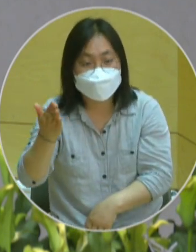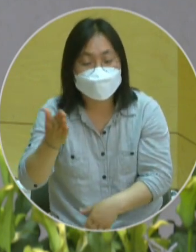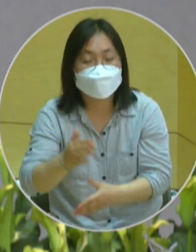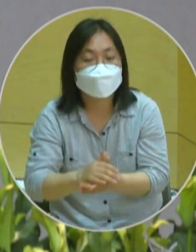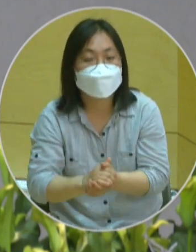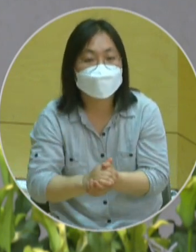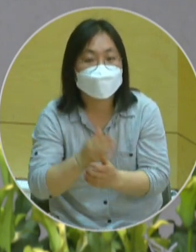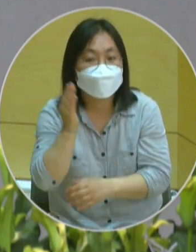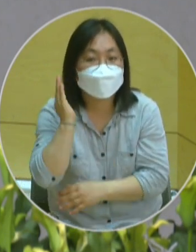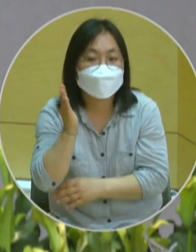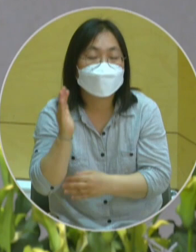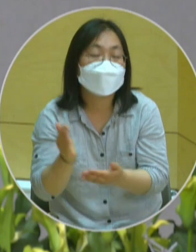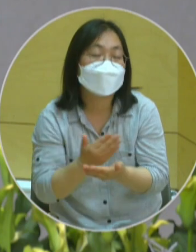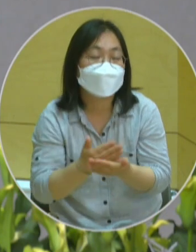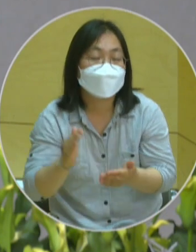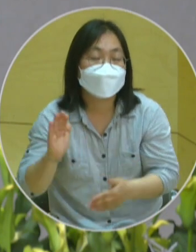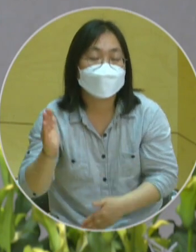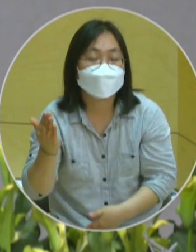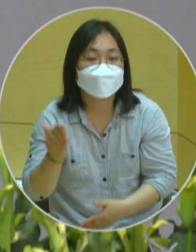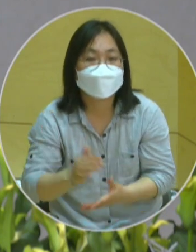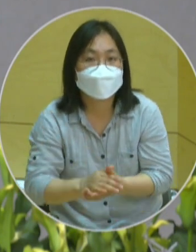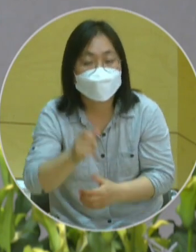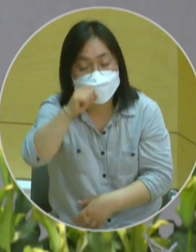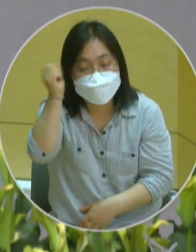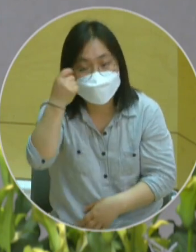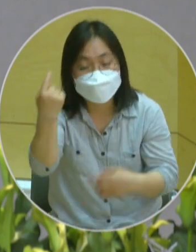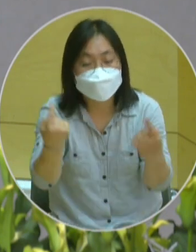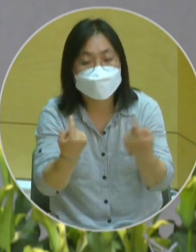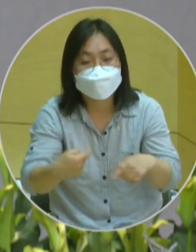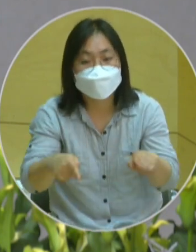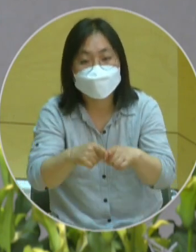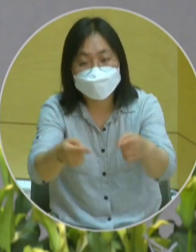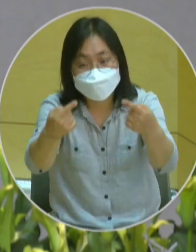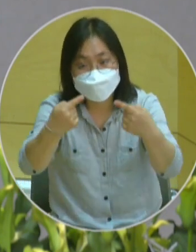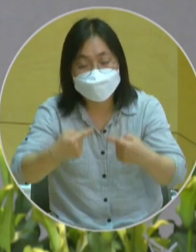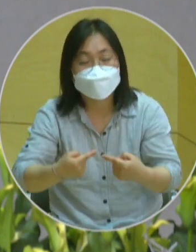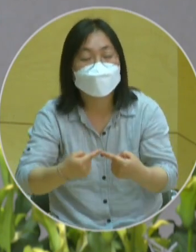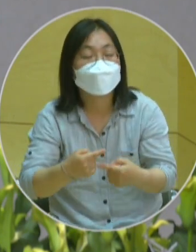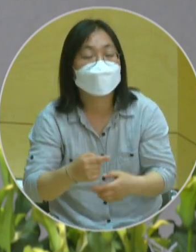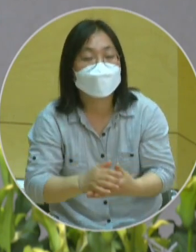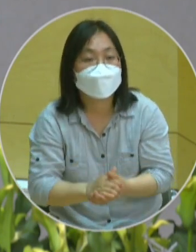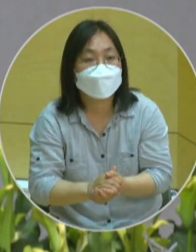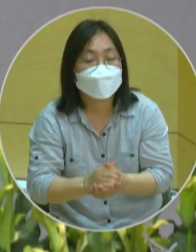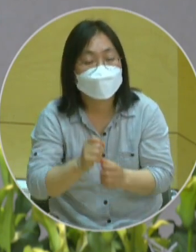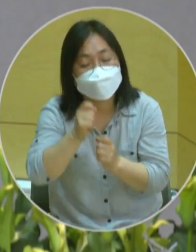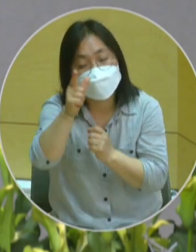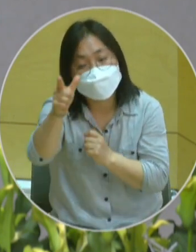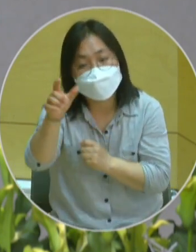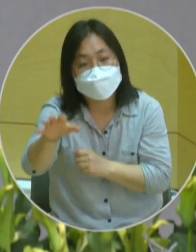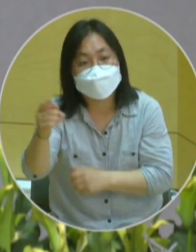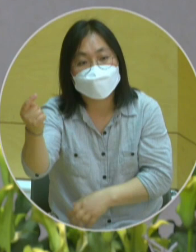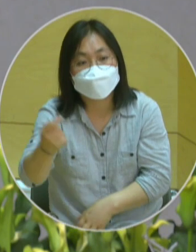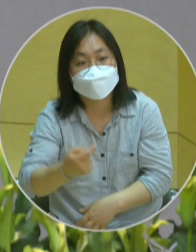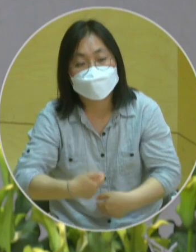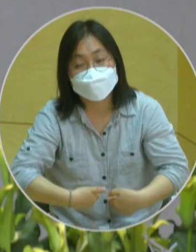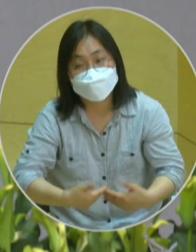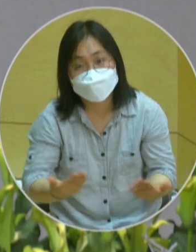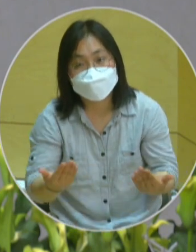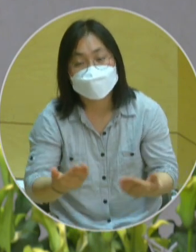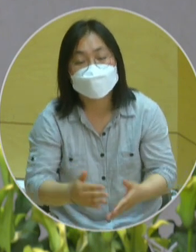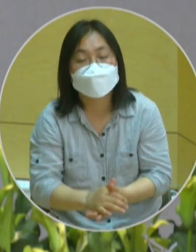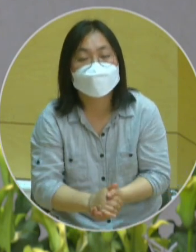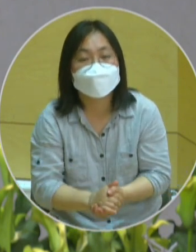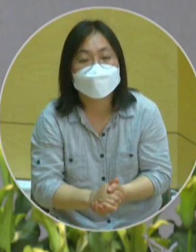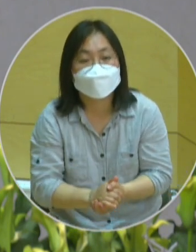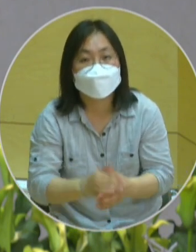그런 이야기들을 나누게 되죠. 새벽에 나와서 함께 참여하게 되고 꼭 뭐 멀리서 이렇게 오시거나 그러실 필요는 없을 것